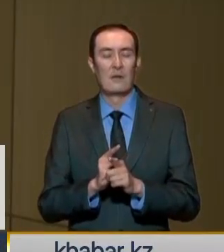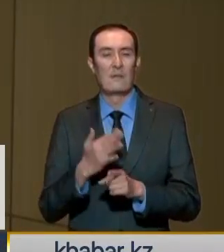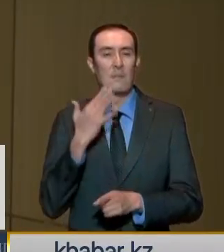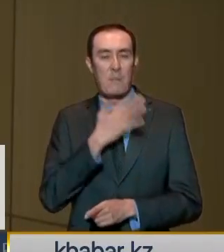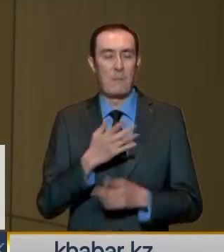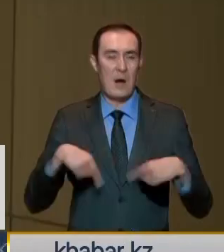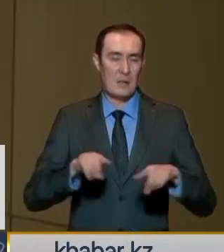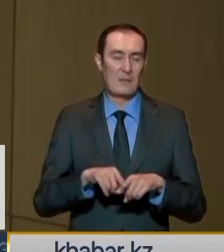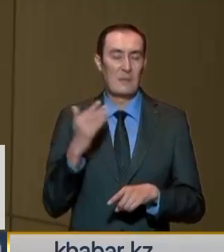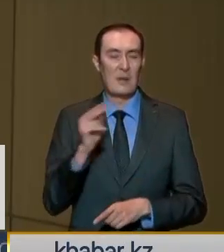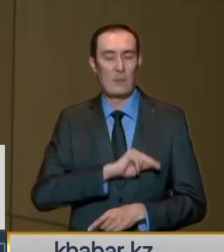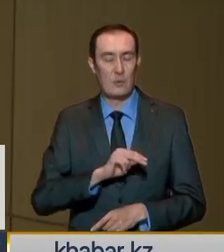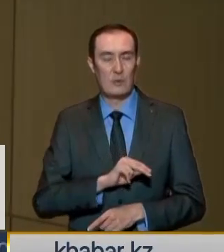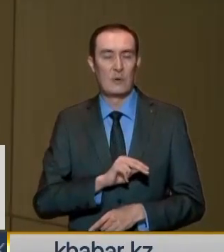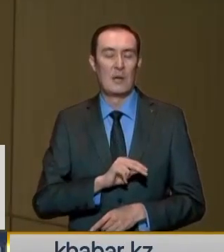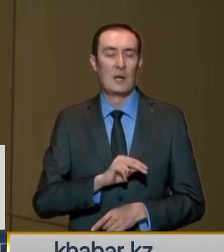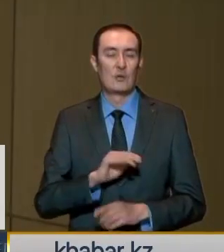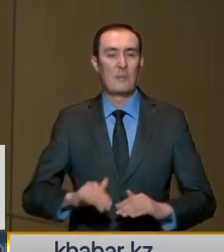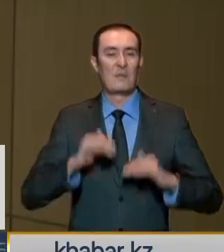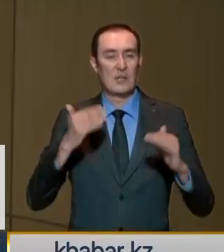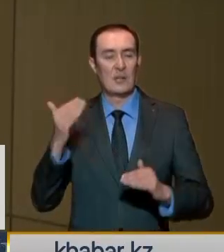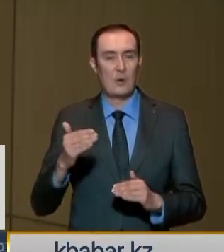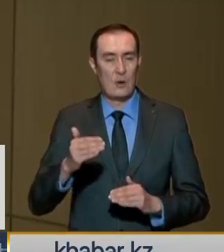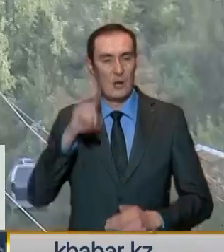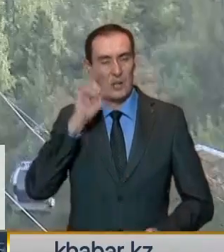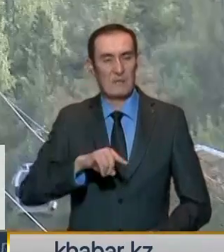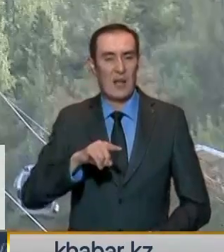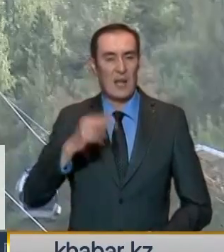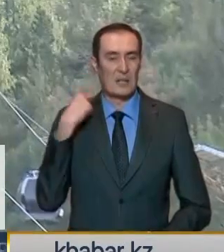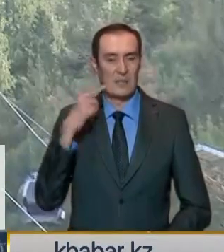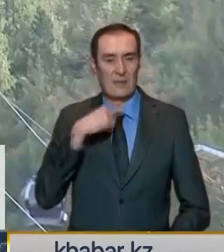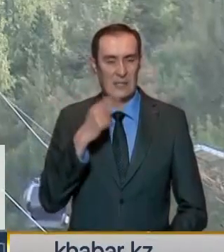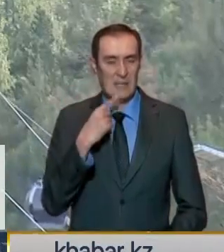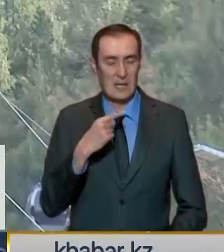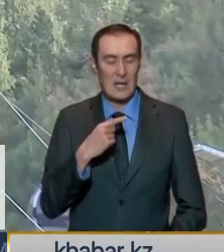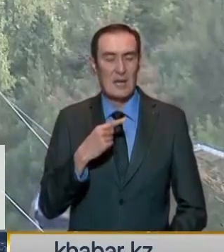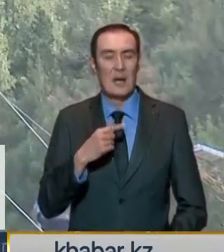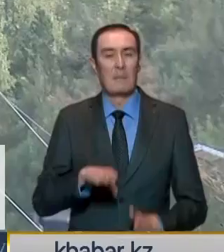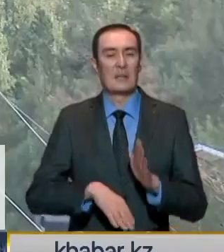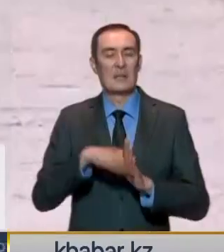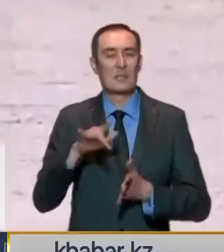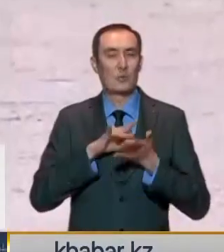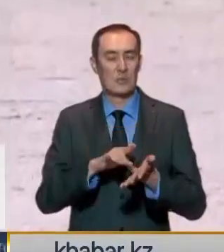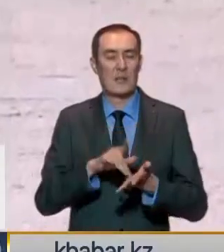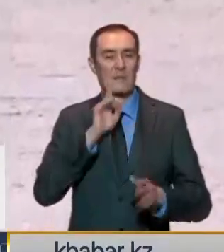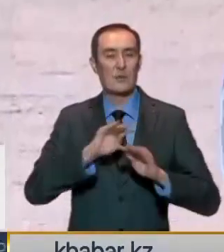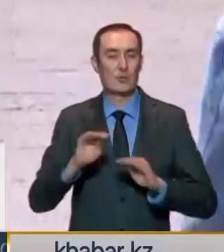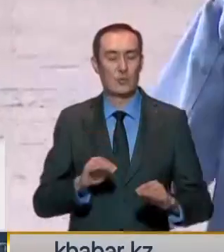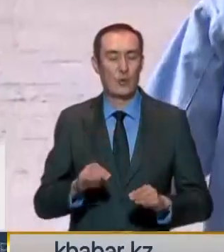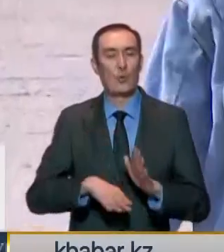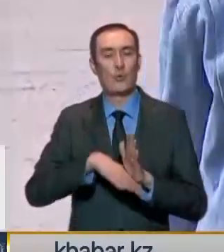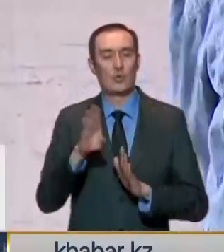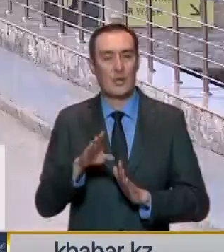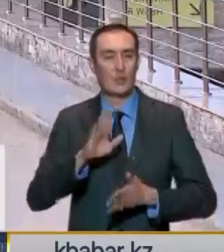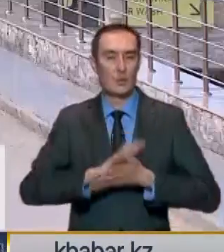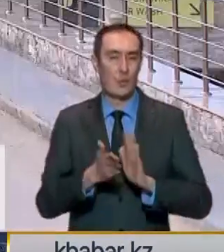спарках. Работаем с ними именно в направлении повышения качества английского языка. По словам экспертов, модернизация туристской инфраструктуры не только